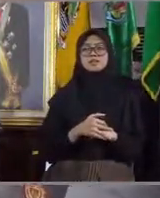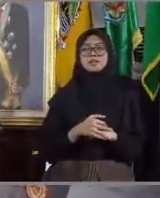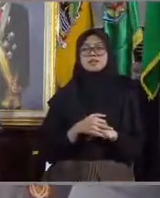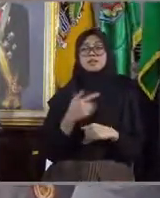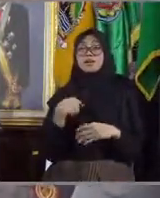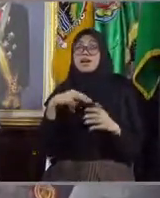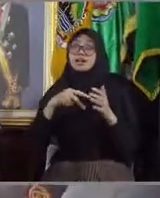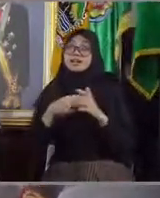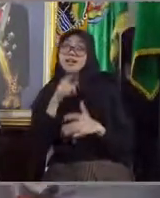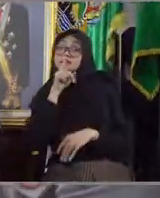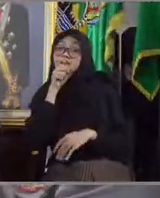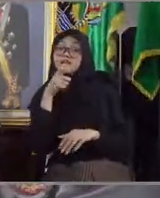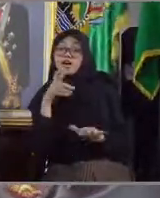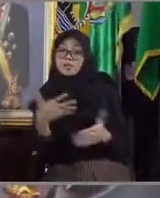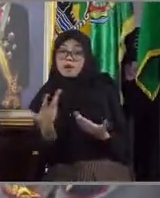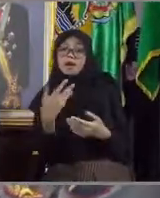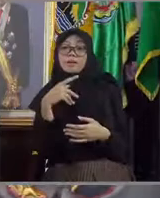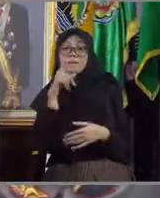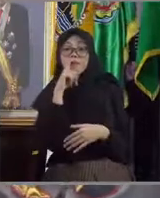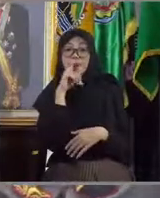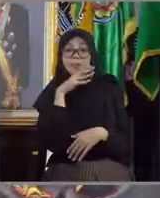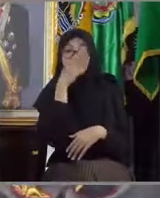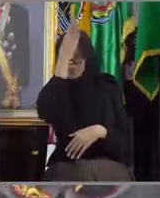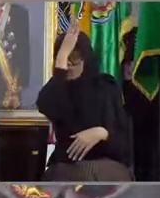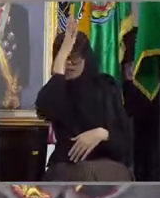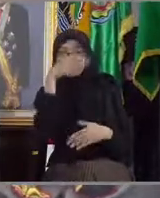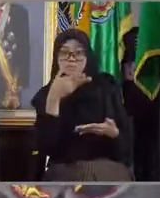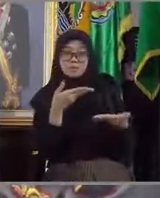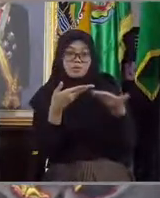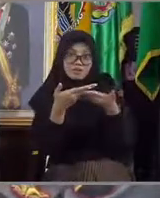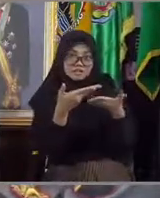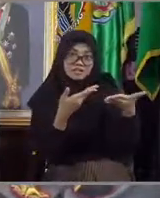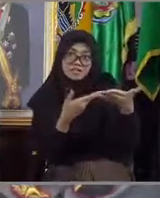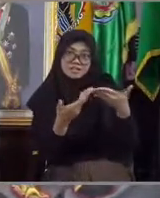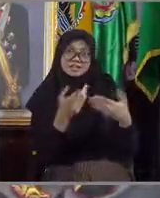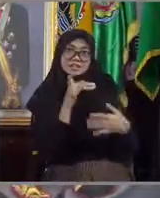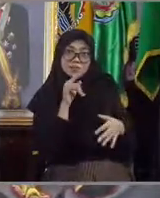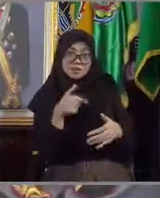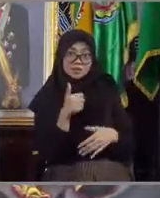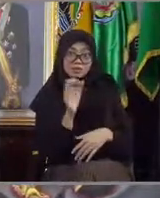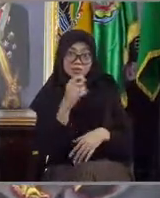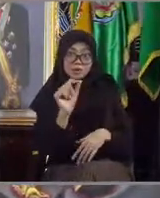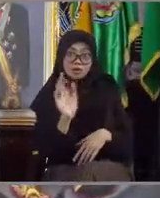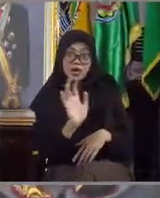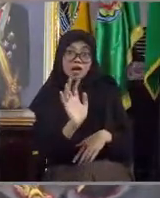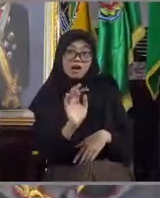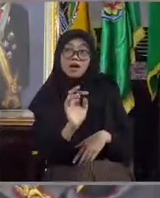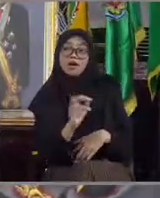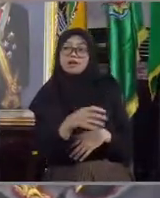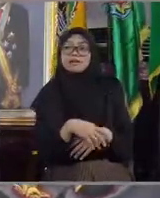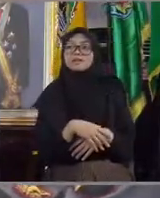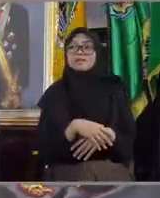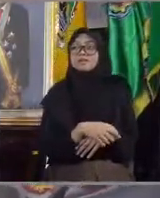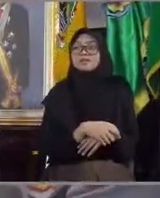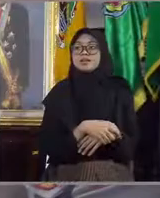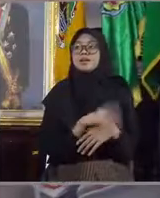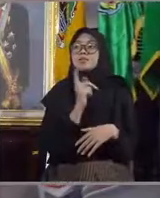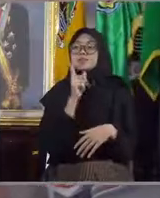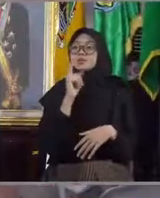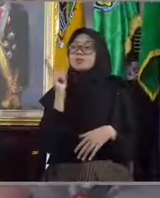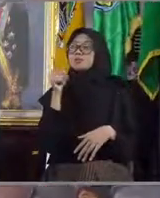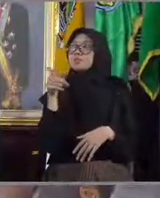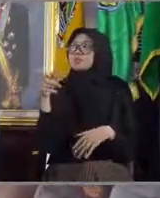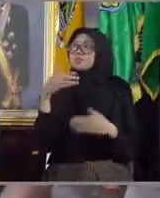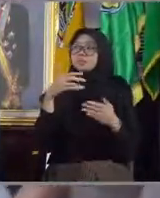pertanyaannya apakah Pak Bupati kira-kira bisa enggak memfasilitasi gitu ya? Iya, betul. Gitu ya? Iya. Ini ngarepe persis jenengan ini Bupati ini benti